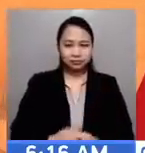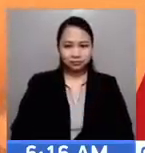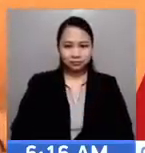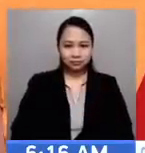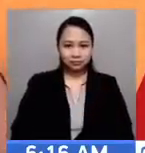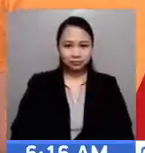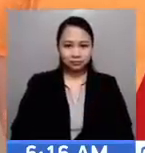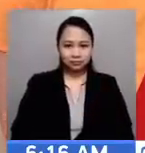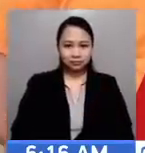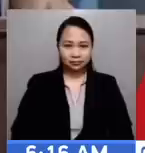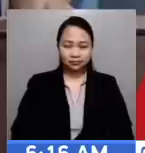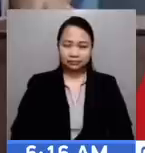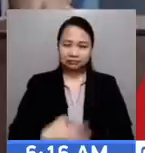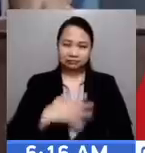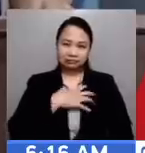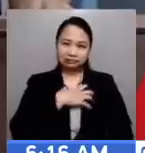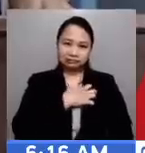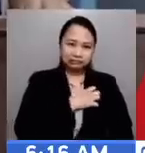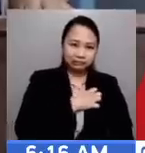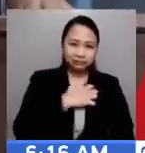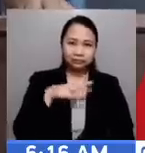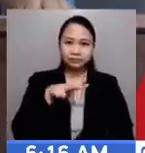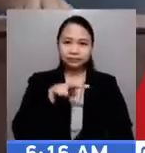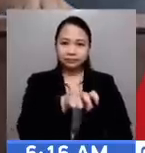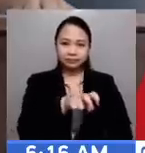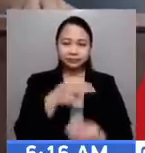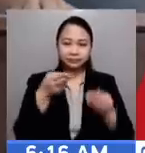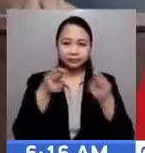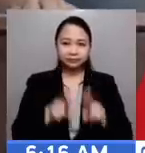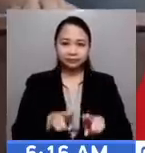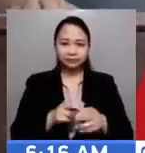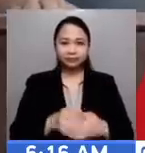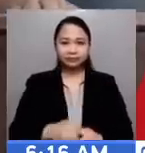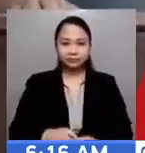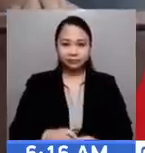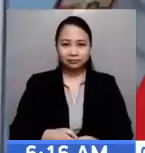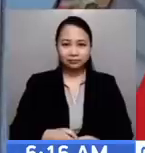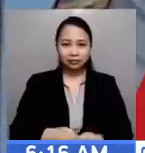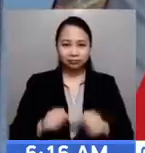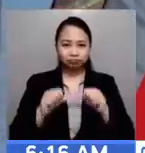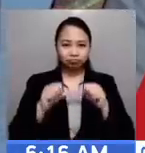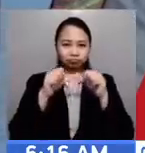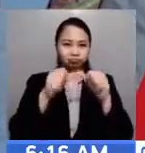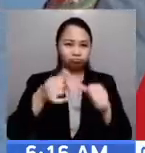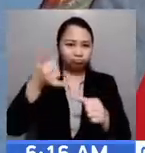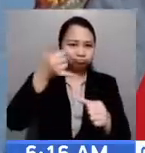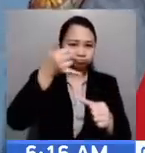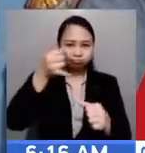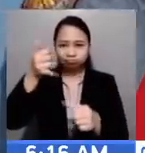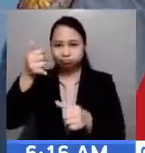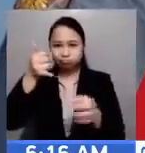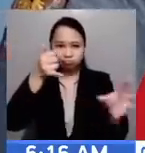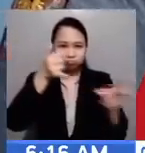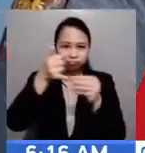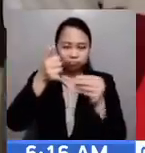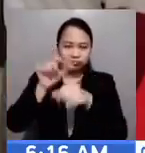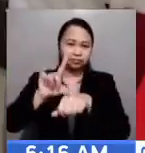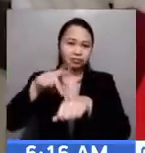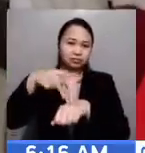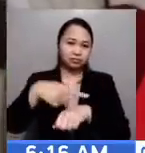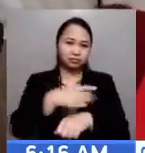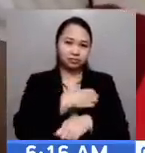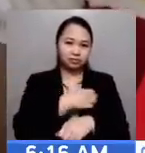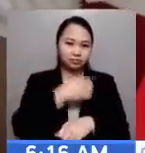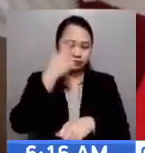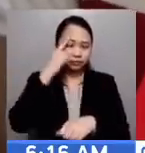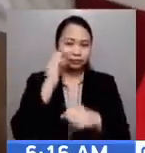amin, makikita namin ganun na lang. Patuloy na naghahanap ng mga CCTV footage ang Las Piñas City Police para sa ikalulutas ng kaso.